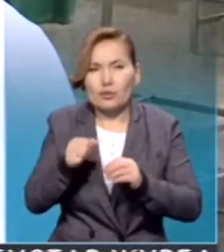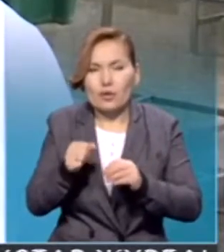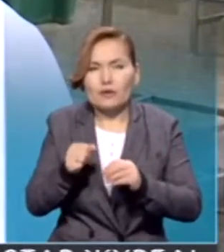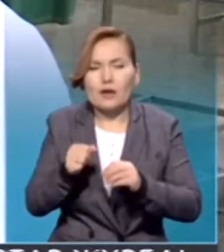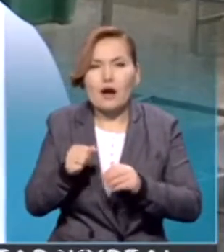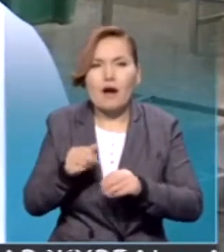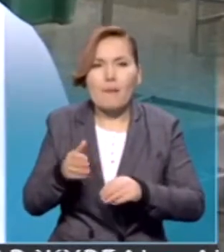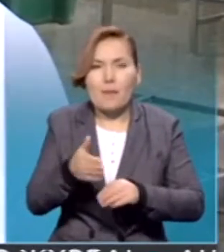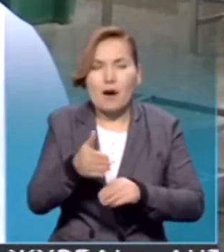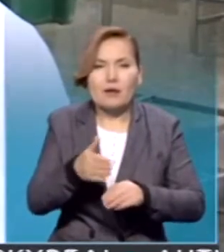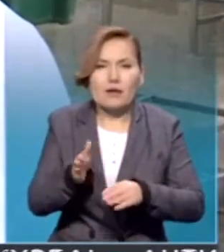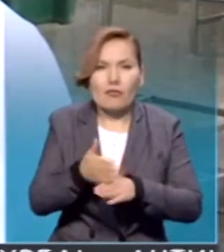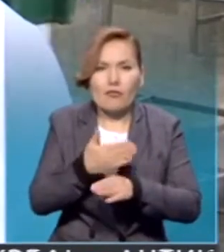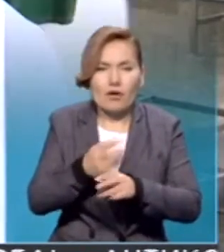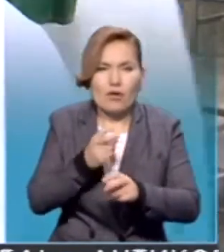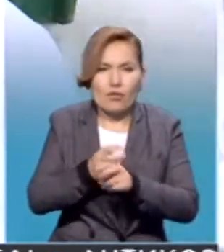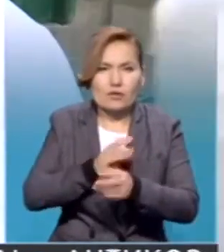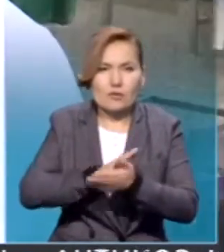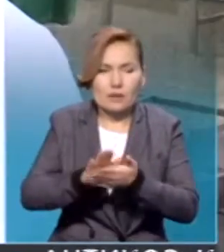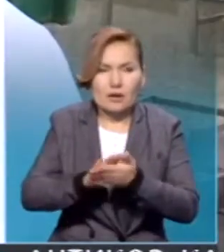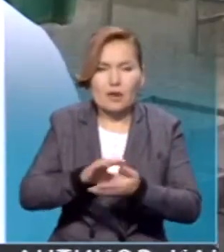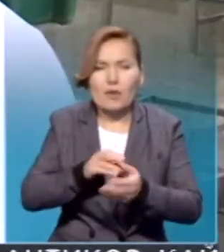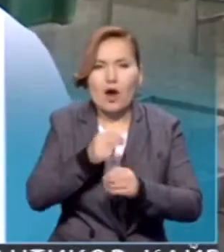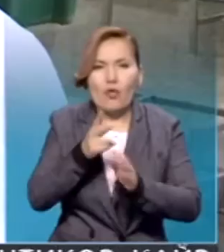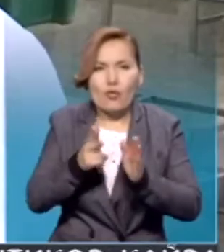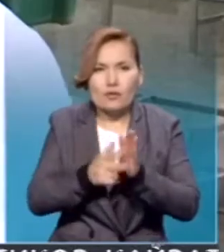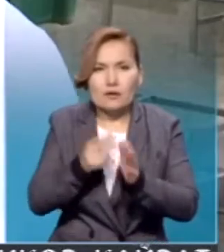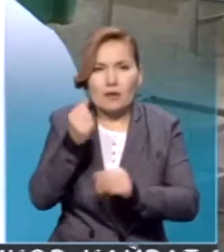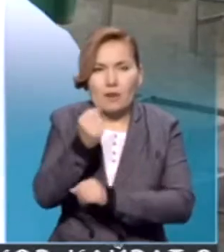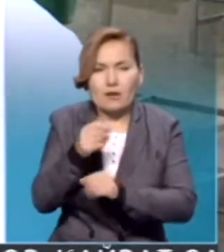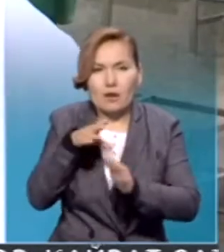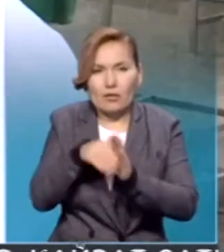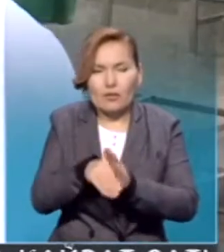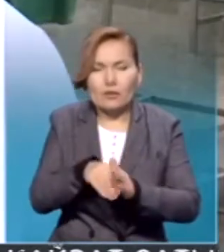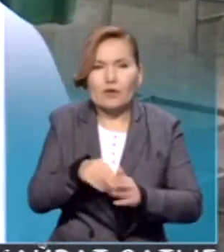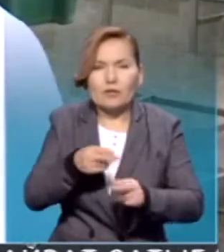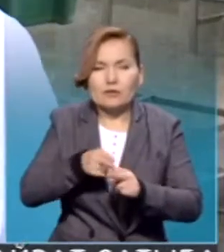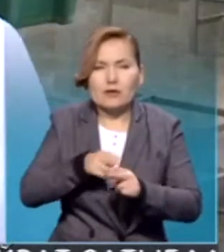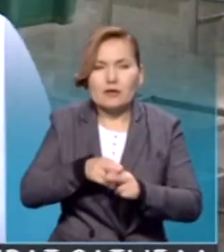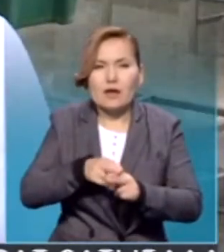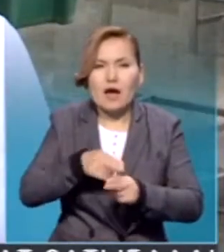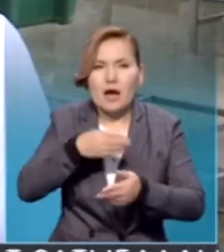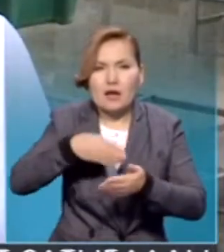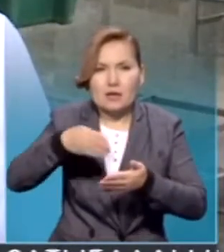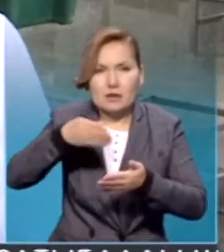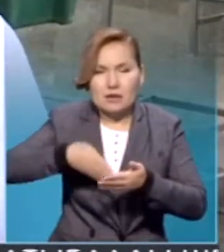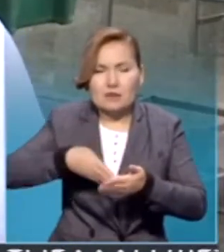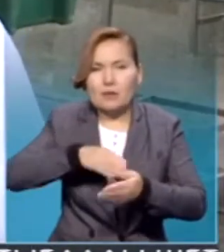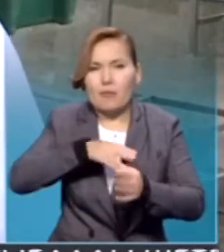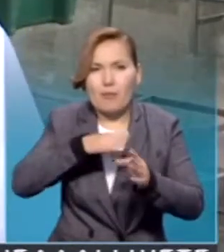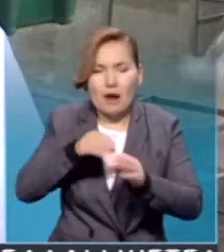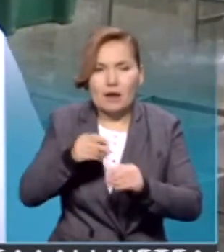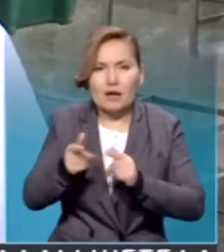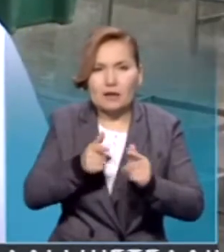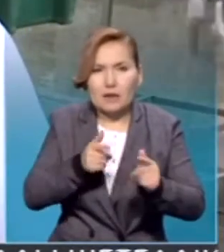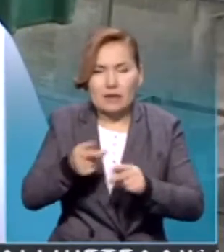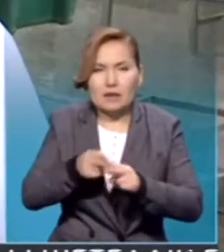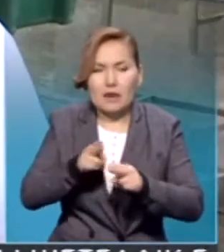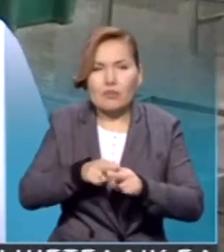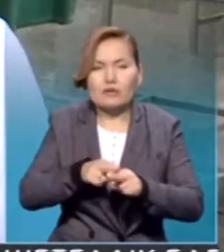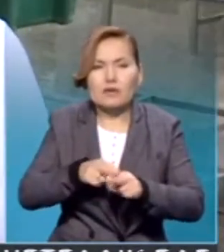Бір сменада 18 адам жұмысқа тартылған балық кесуге. Және заказ бойынша, қабылдан тапсырыс бойынша